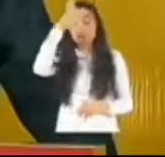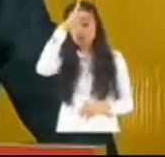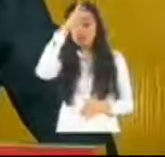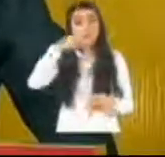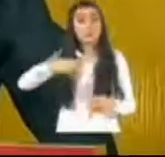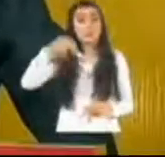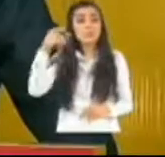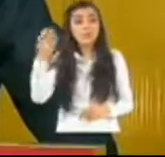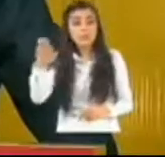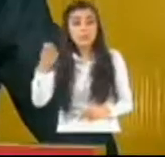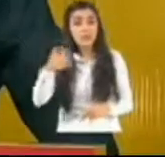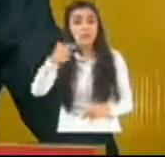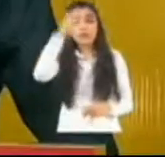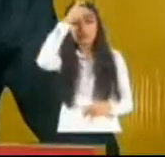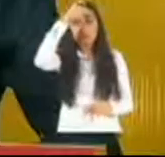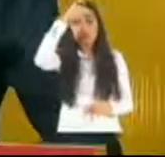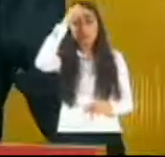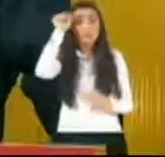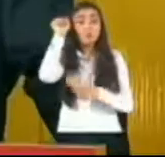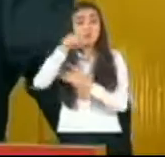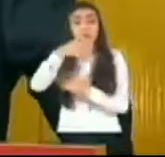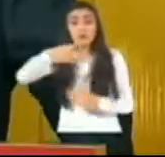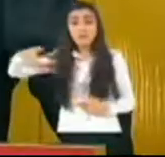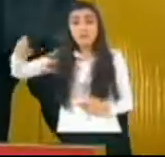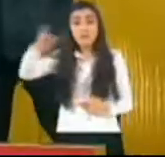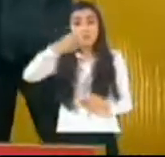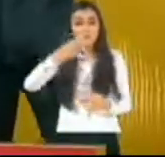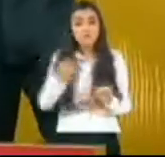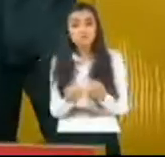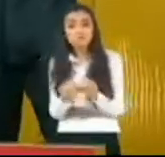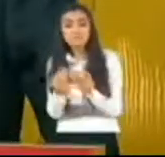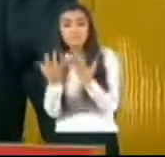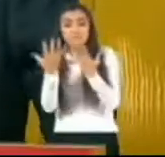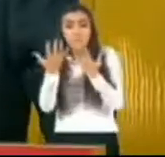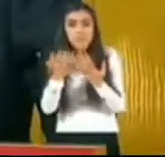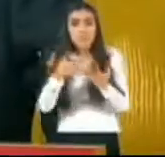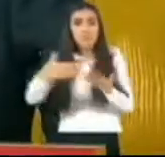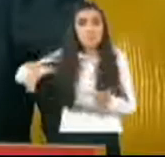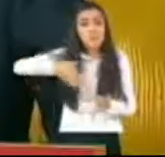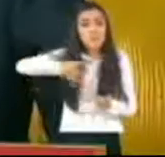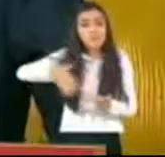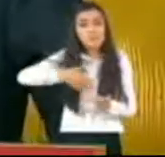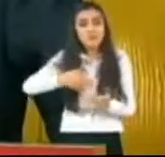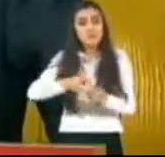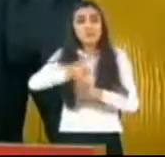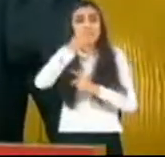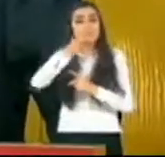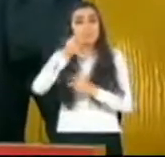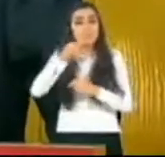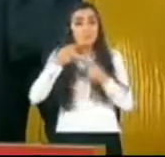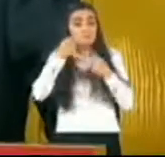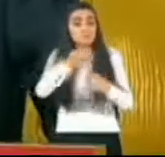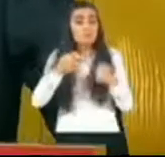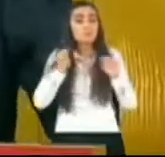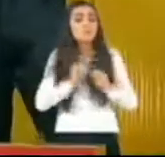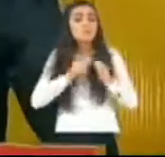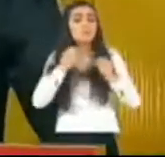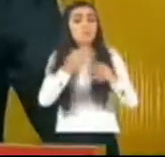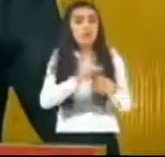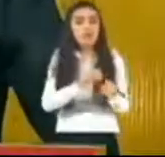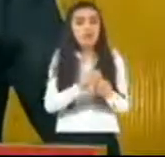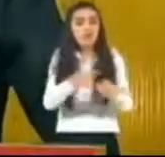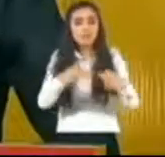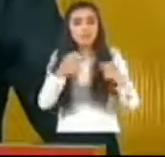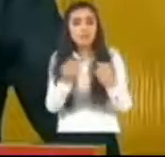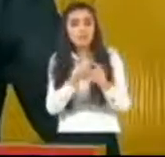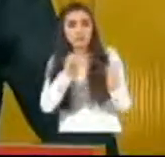toprakları Türk ve Türkiye düşmanlarının üreme, palazlanma, silahlı pratik yapma alanına